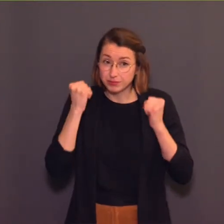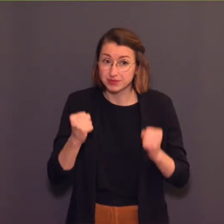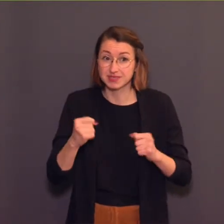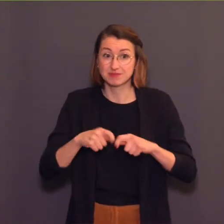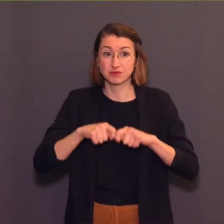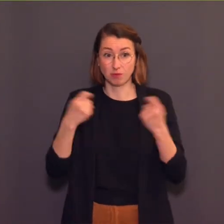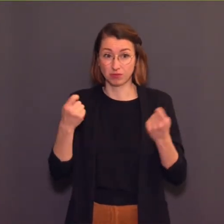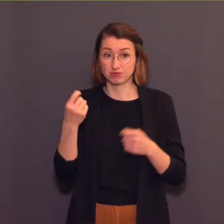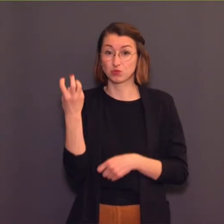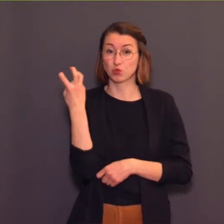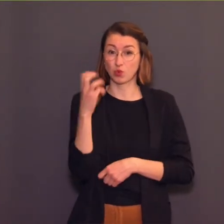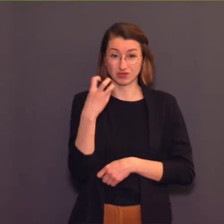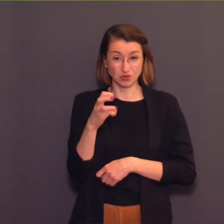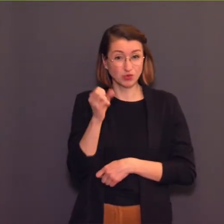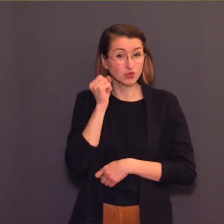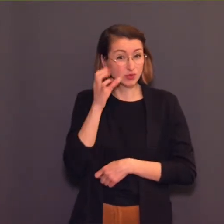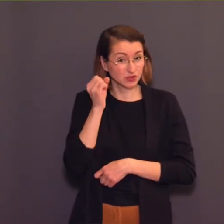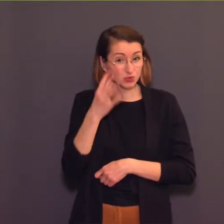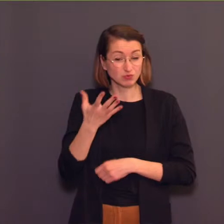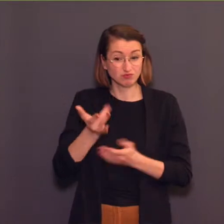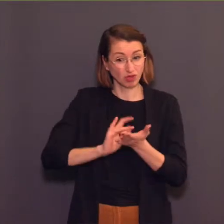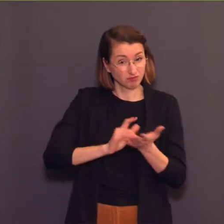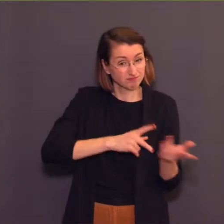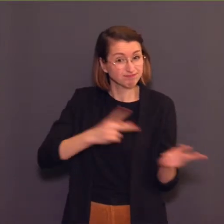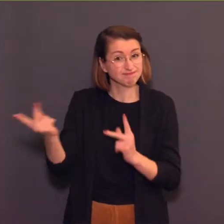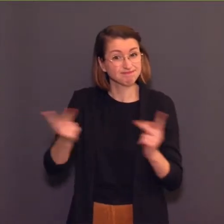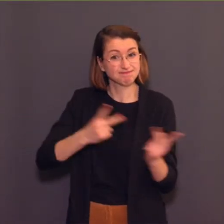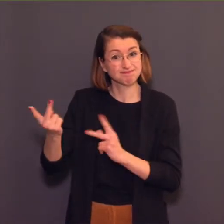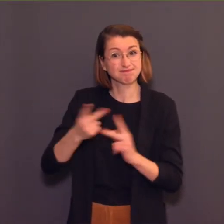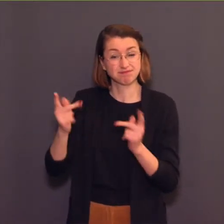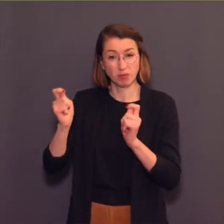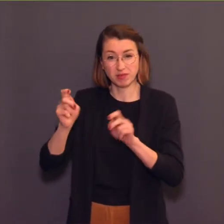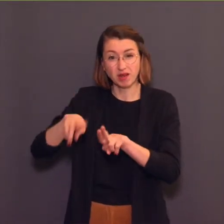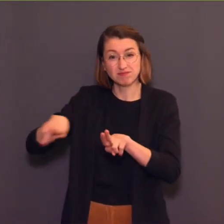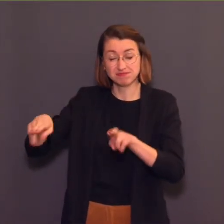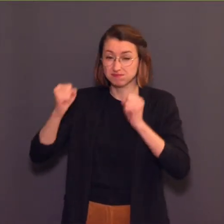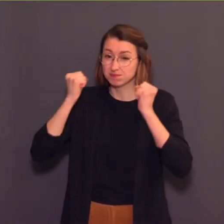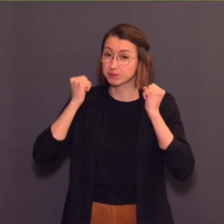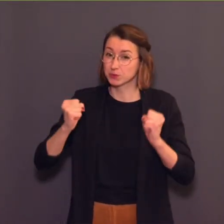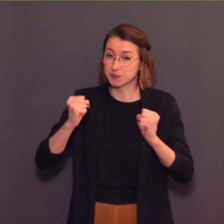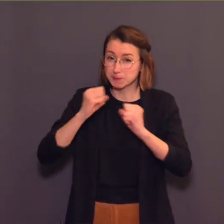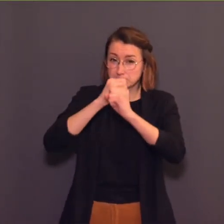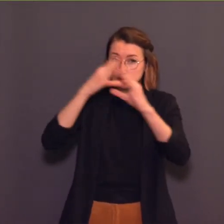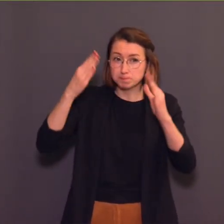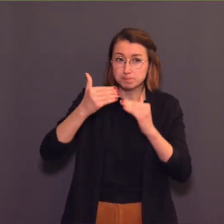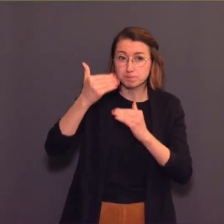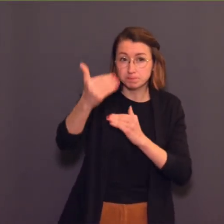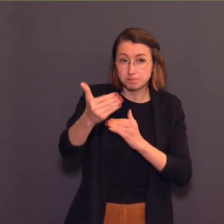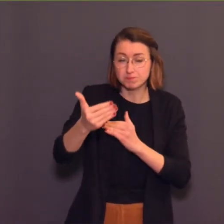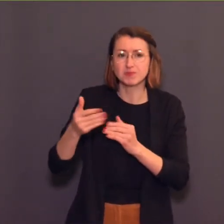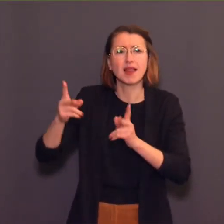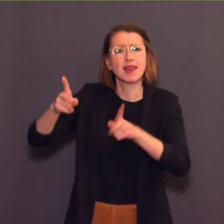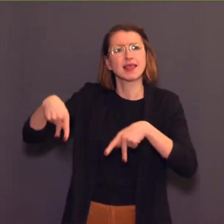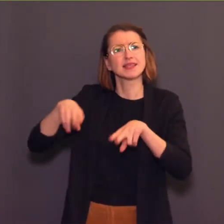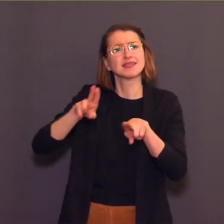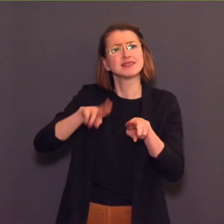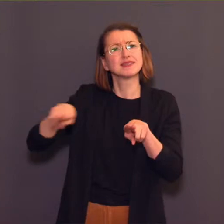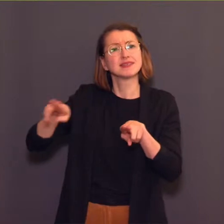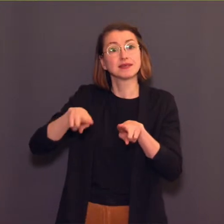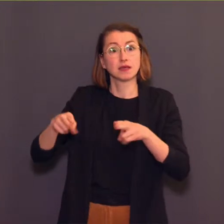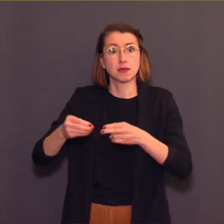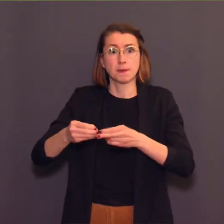huitaine de jours. Le taux d'occupation des lits au niveau hospitalier continue lui aussi à augmenter. Il